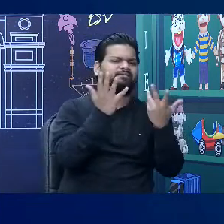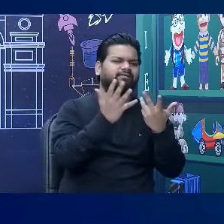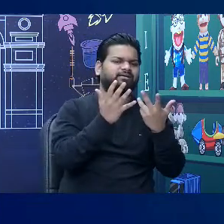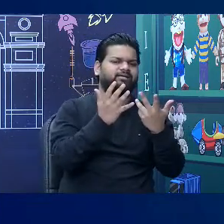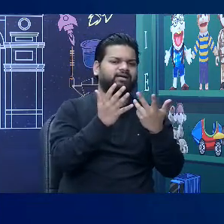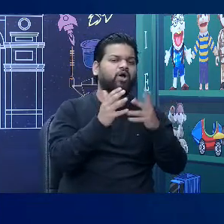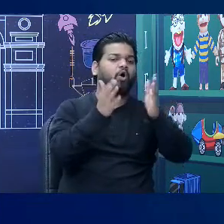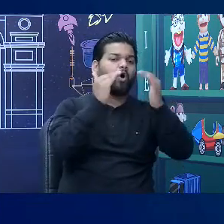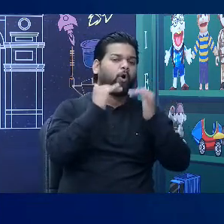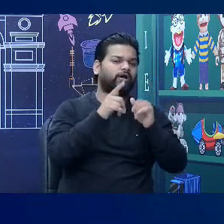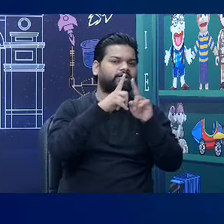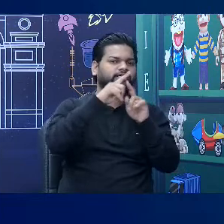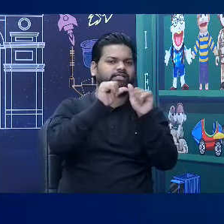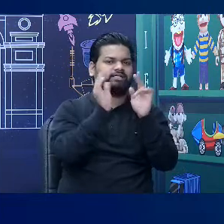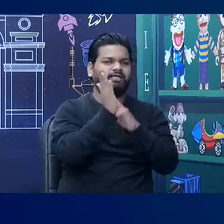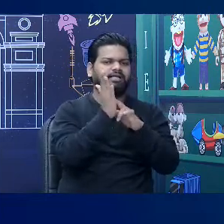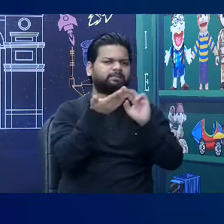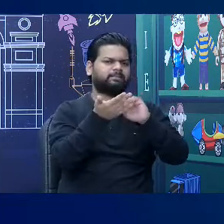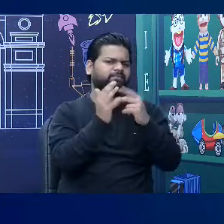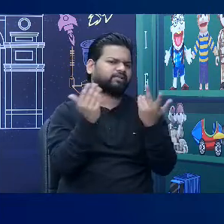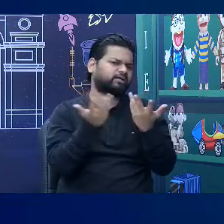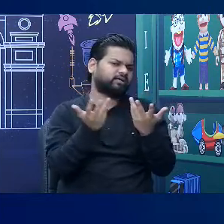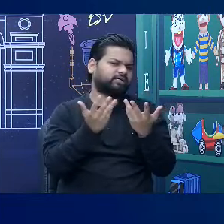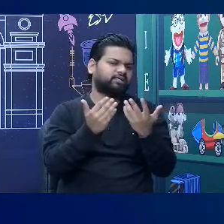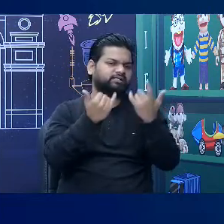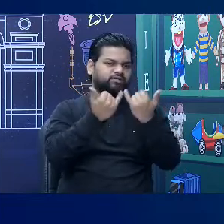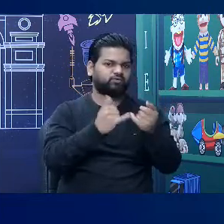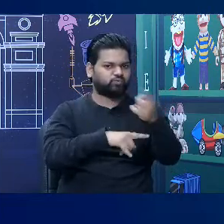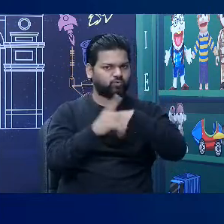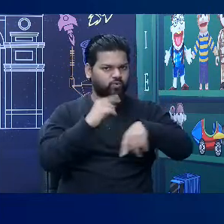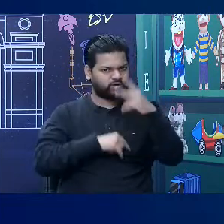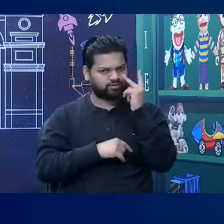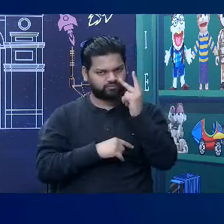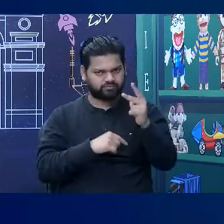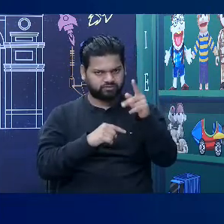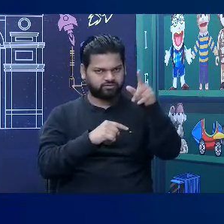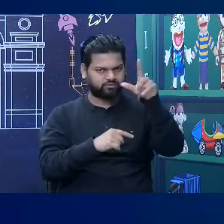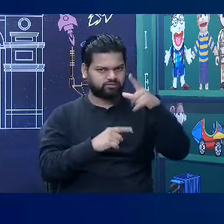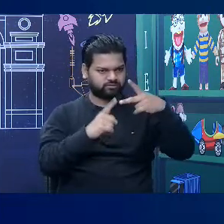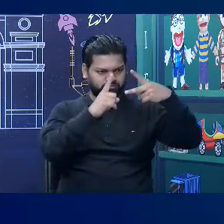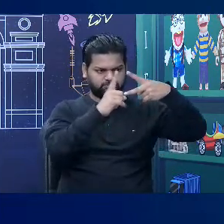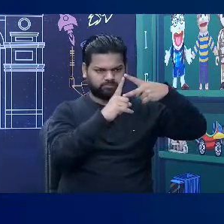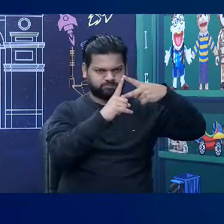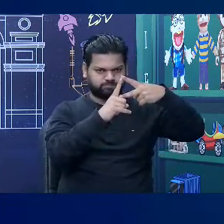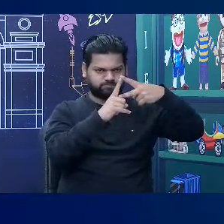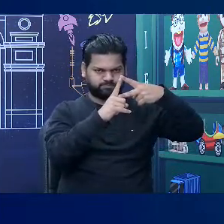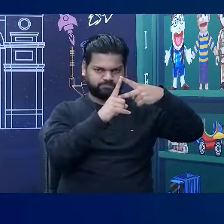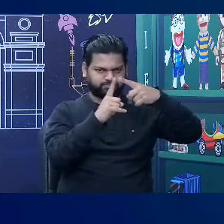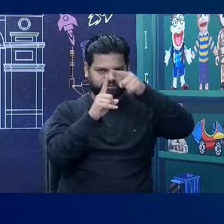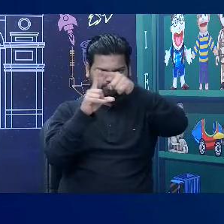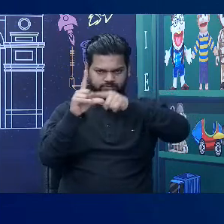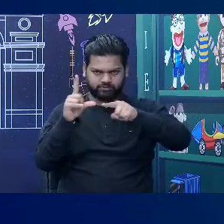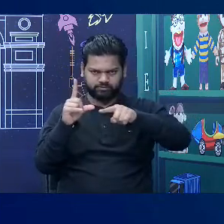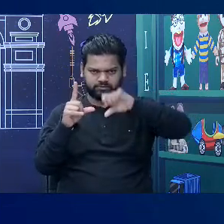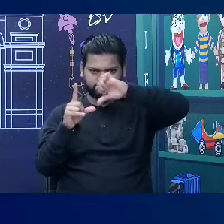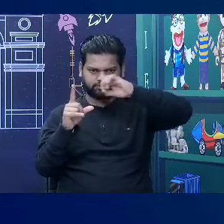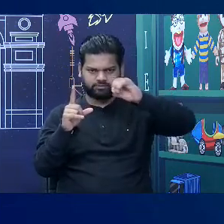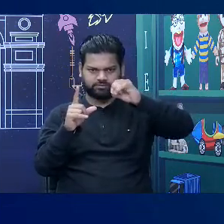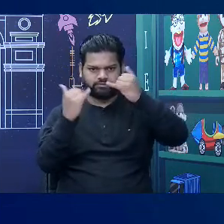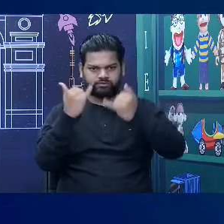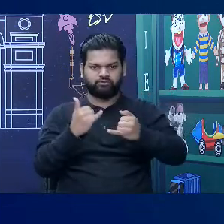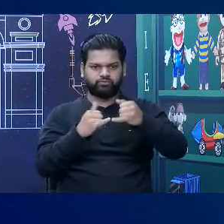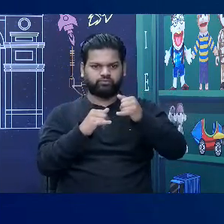देखो sin a क्या था कुसुम जी? परपेंडिकुलर अपॉन हाइपोटेन्यूज. ठीक है, तो यू हैव